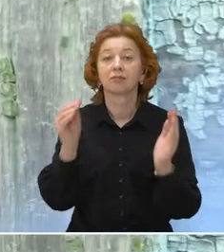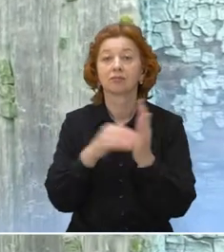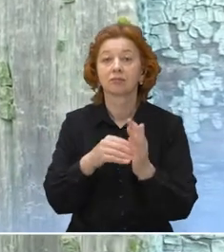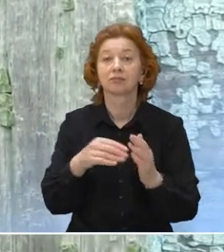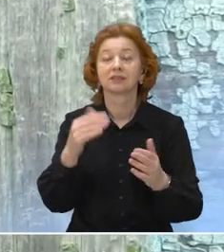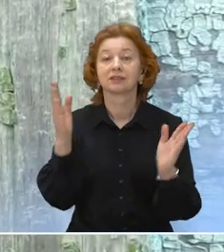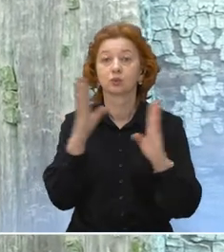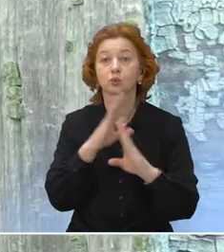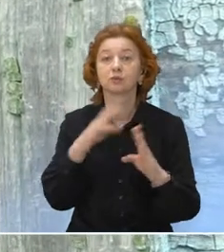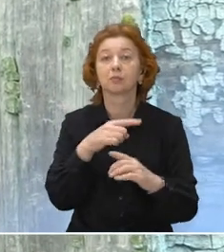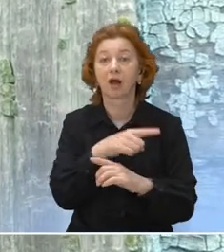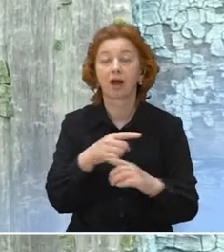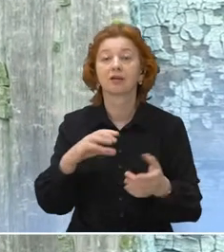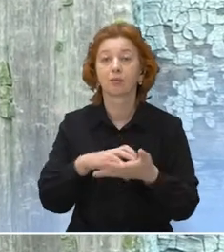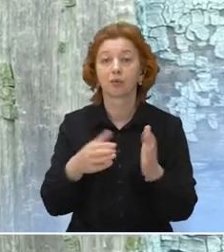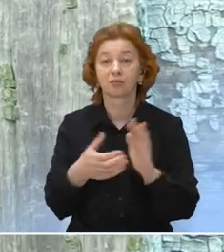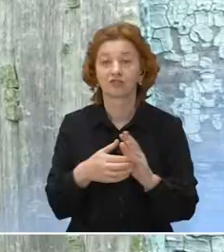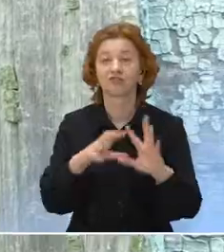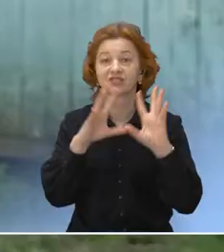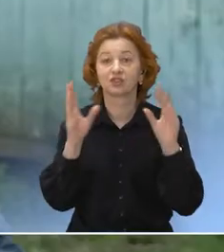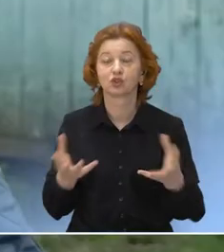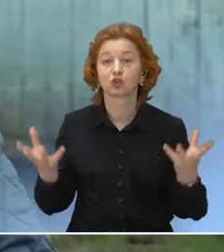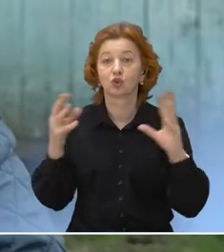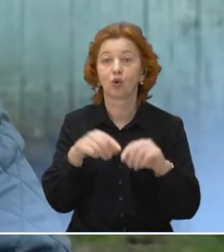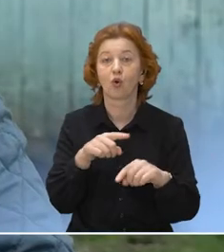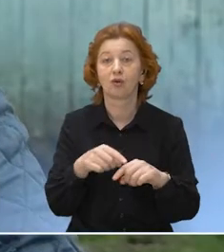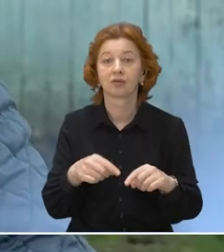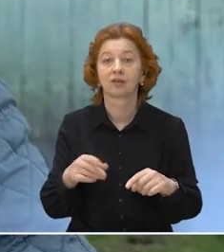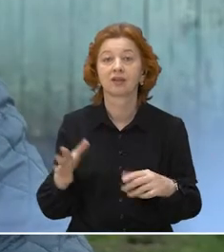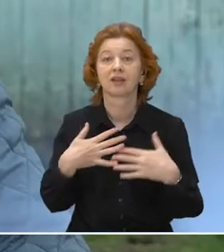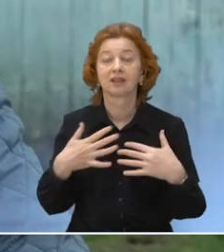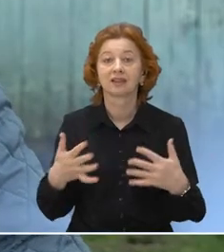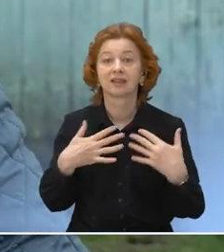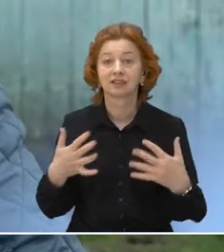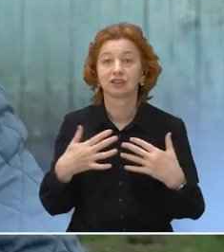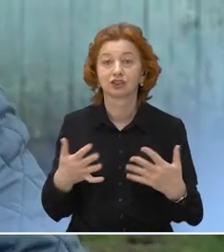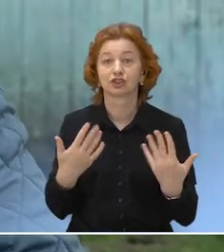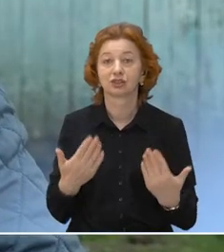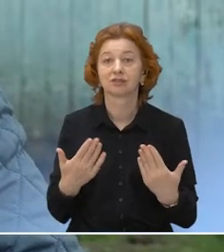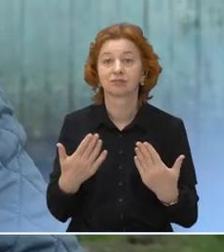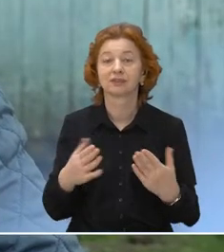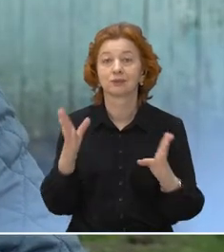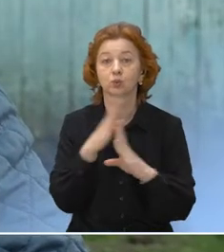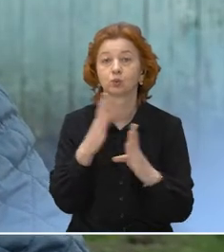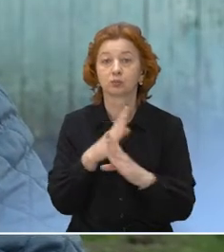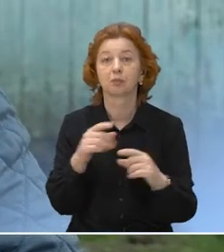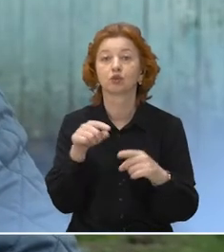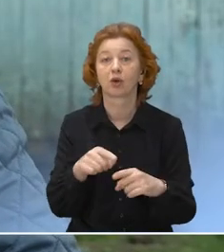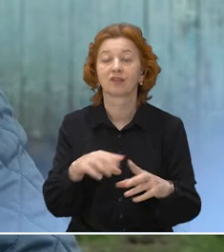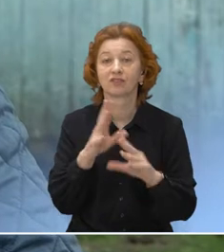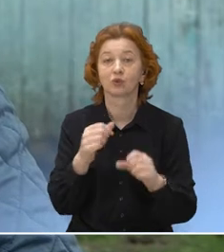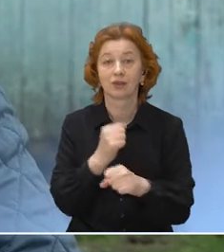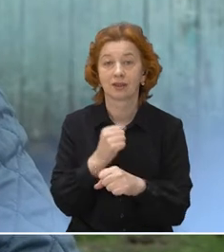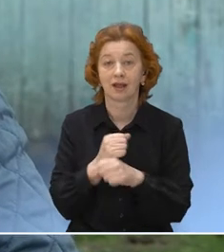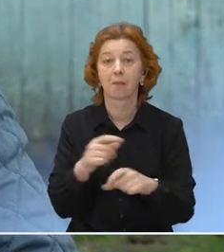повестке дня дальнейшая судьба строения. Тут все в этом здании дышит вот судьбами тех людей, которые это все